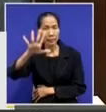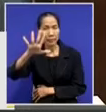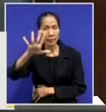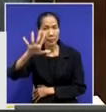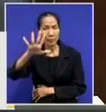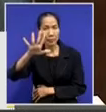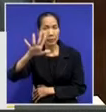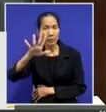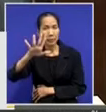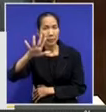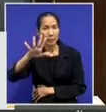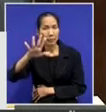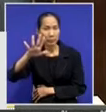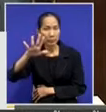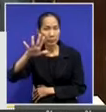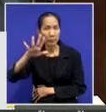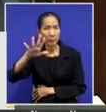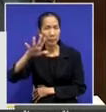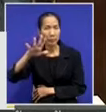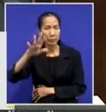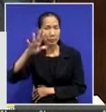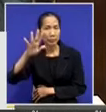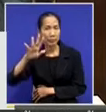พงษ์โสพล